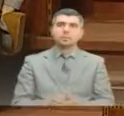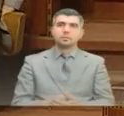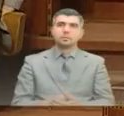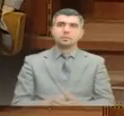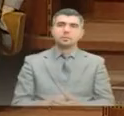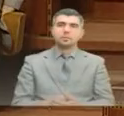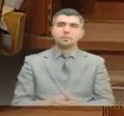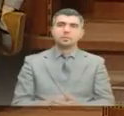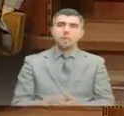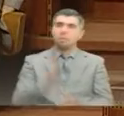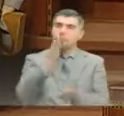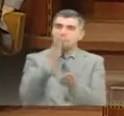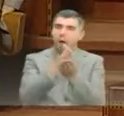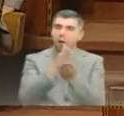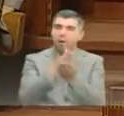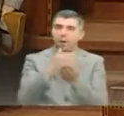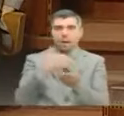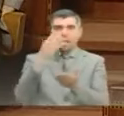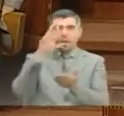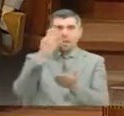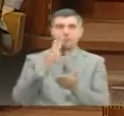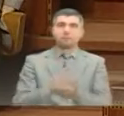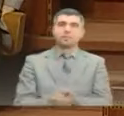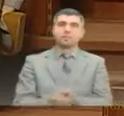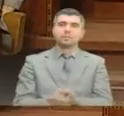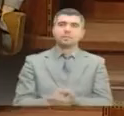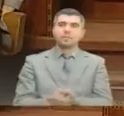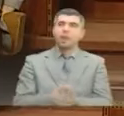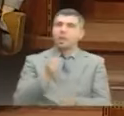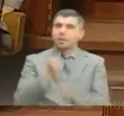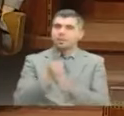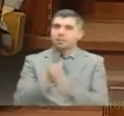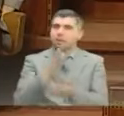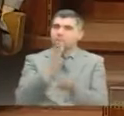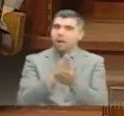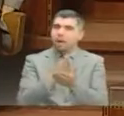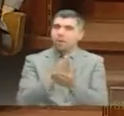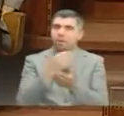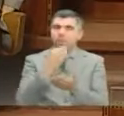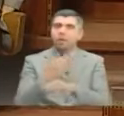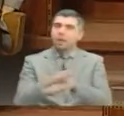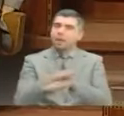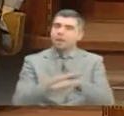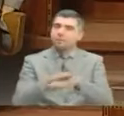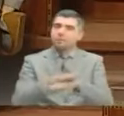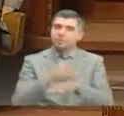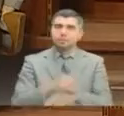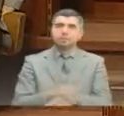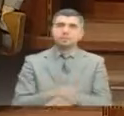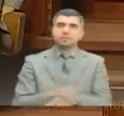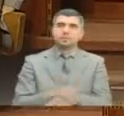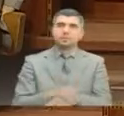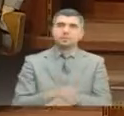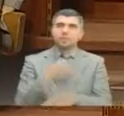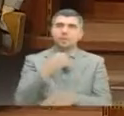وعلى المعقول ديالو وعلى كيأدي الواجب ديالو. الله يجازيك السيد الوزير،